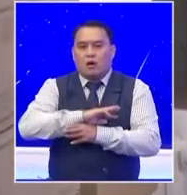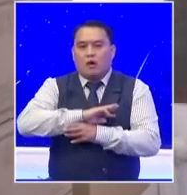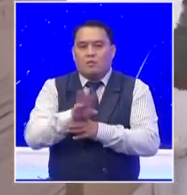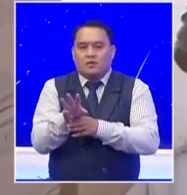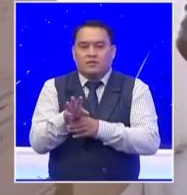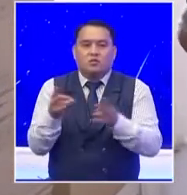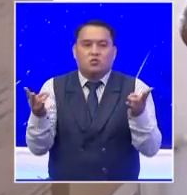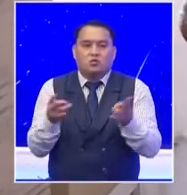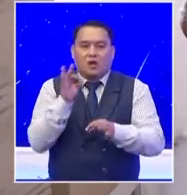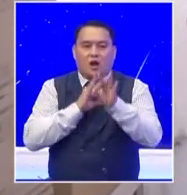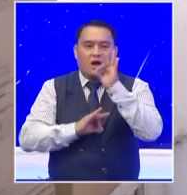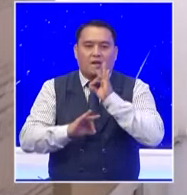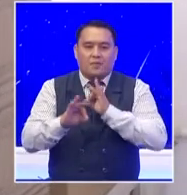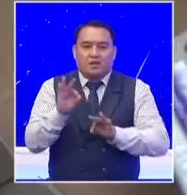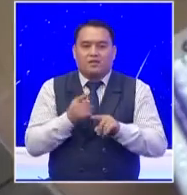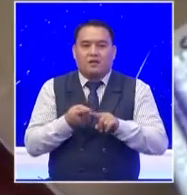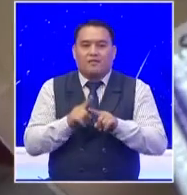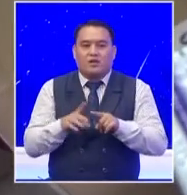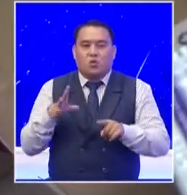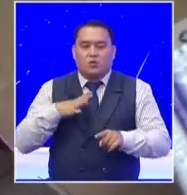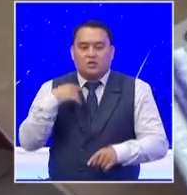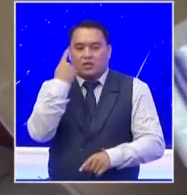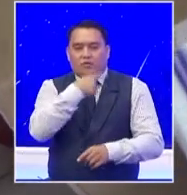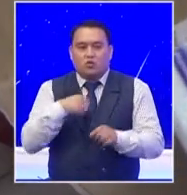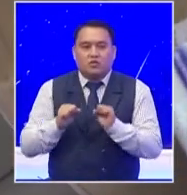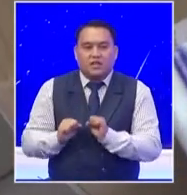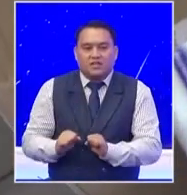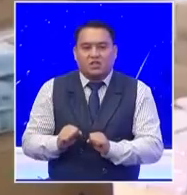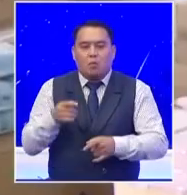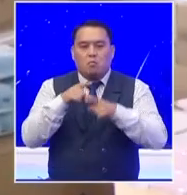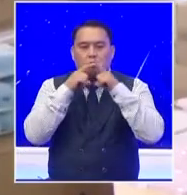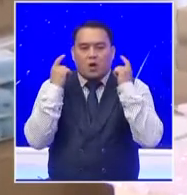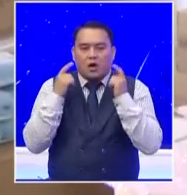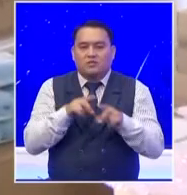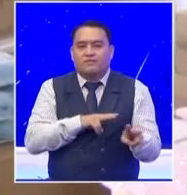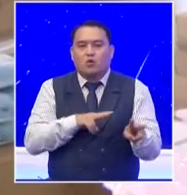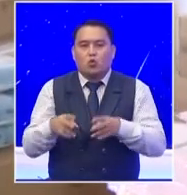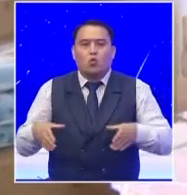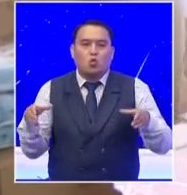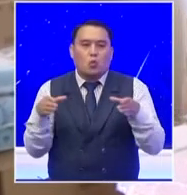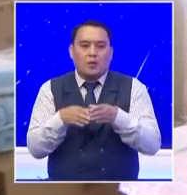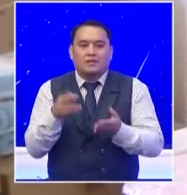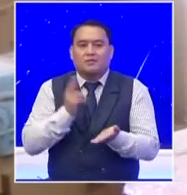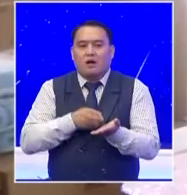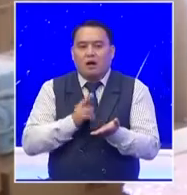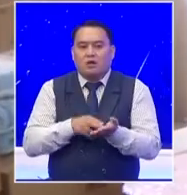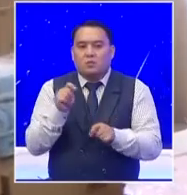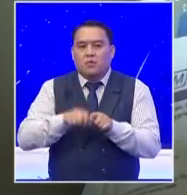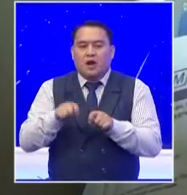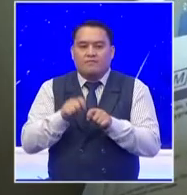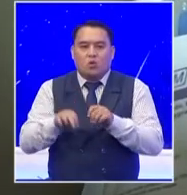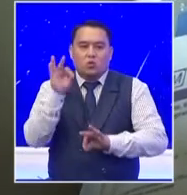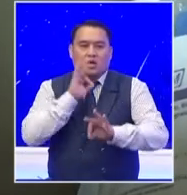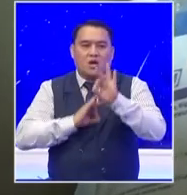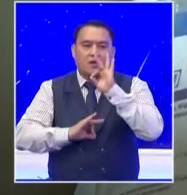всеми необходимыми лекарственными препаратами и средствами индивидуальной защиты, сделали вывод члены мониторинговой группы. Это подтвердил и осмотр склада лекарств